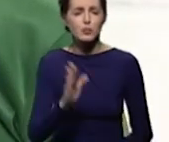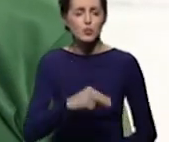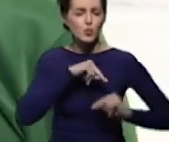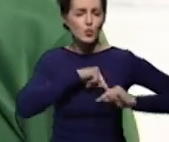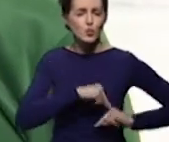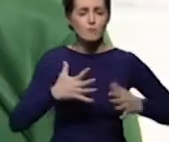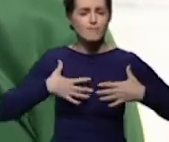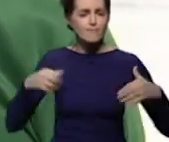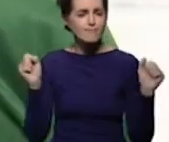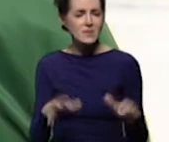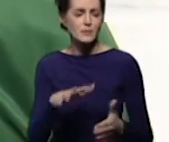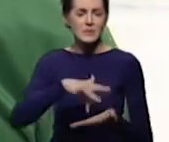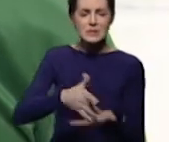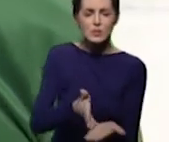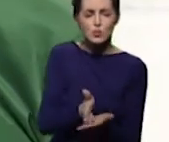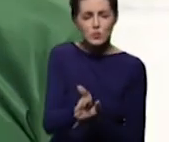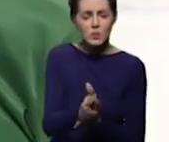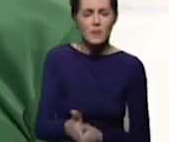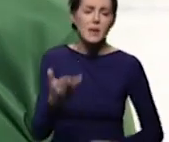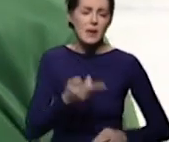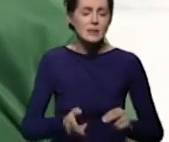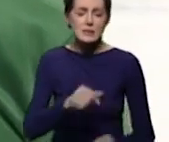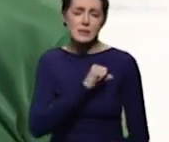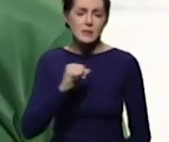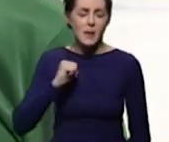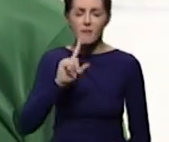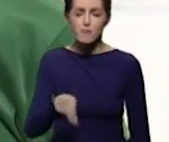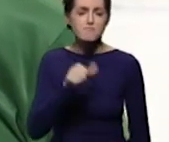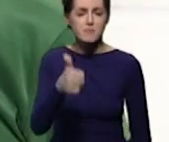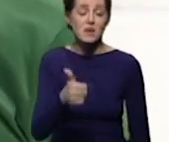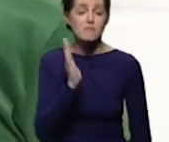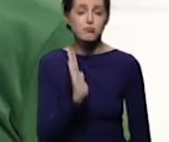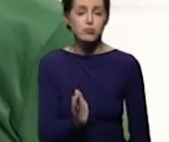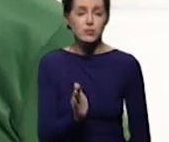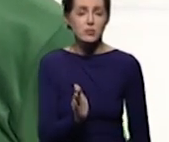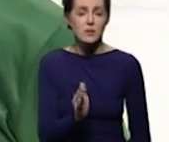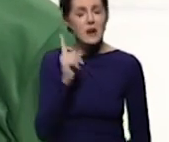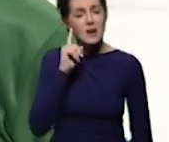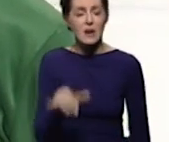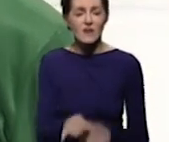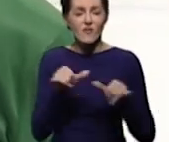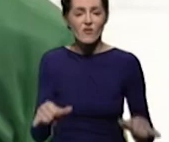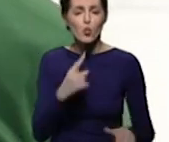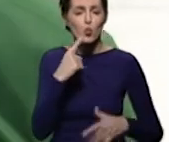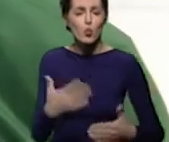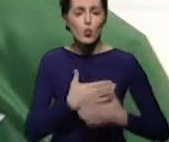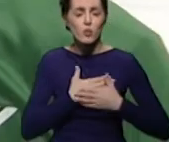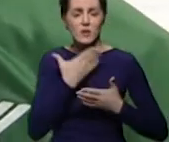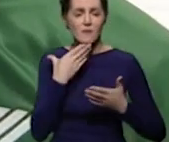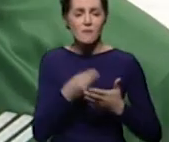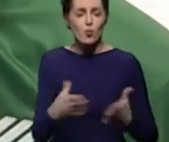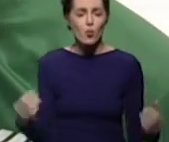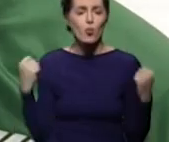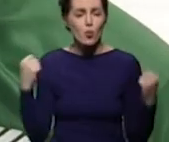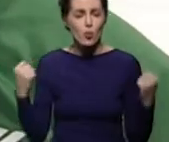трудолюбивый, целеустремленный, и в первую очередь у него будет развиваться любовь к своему виду спорта,